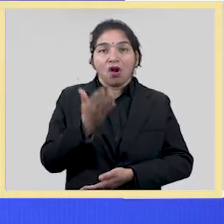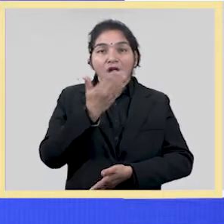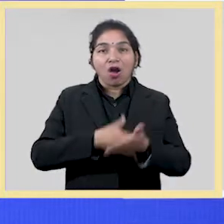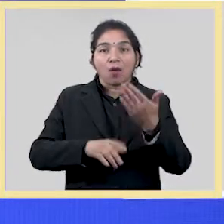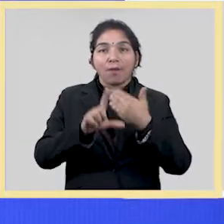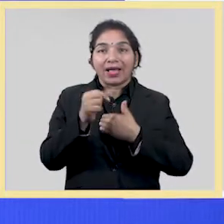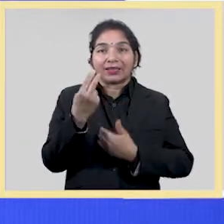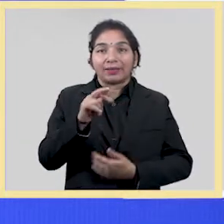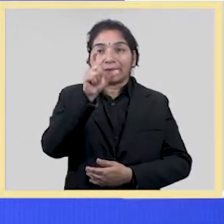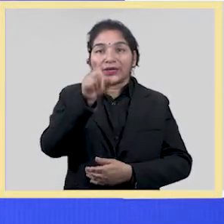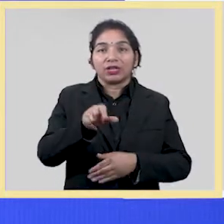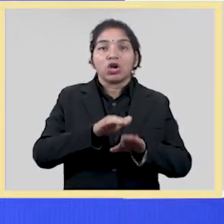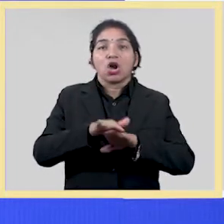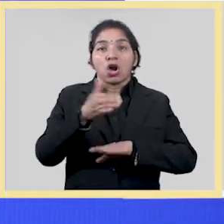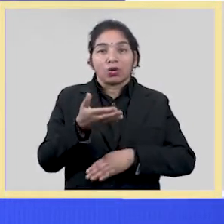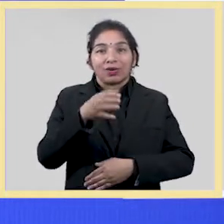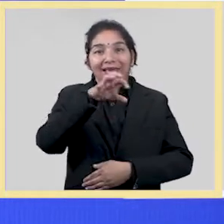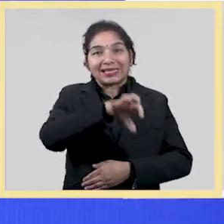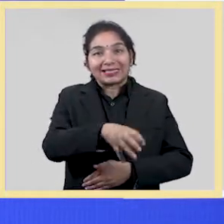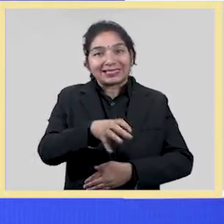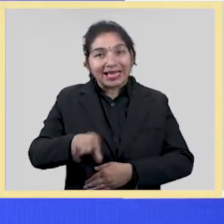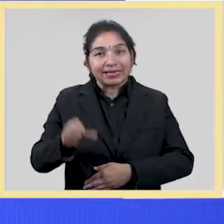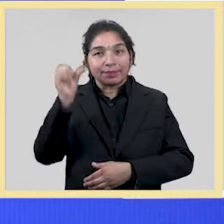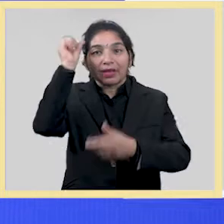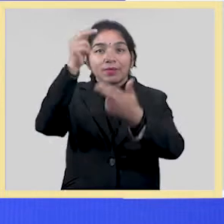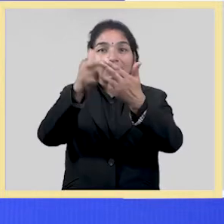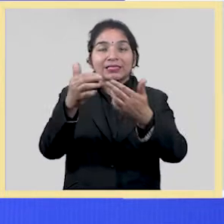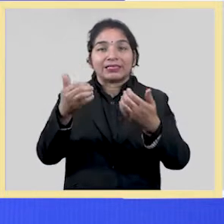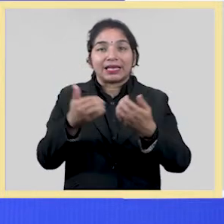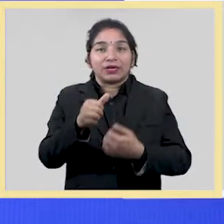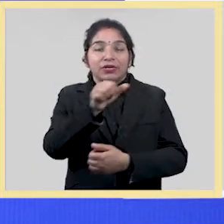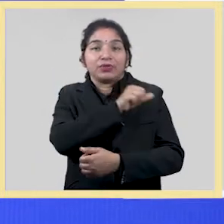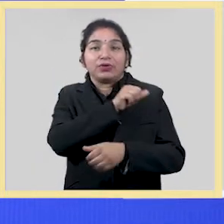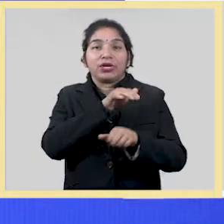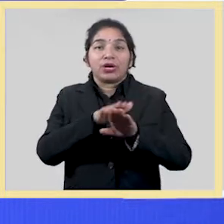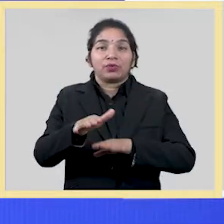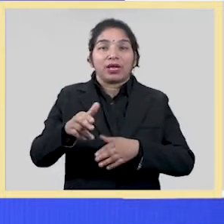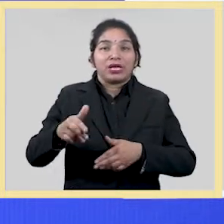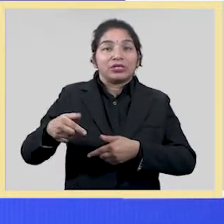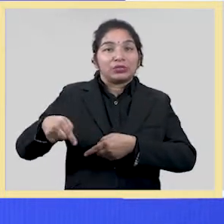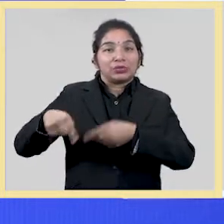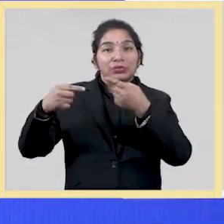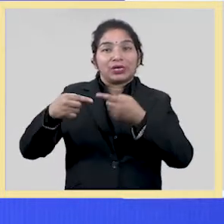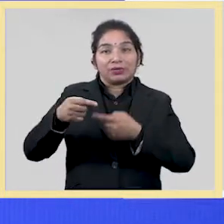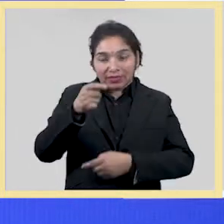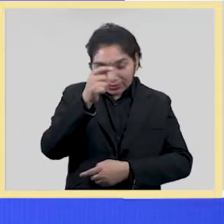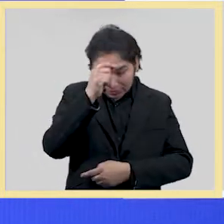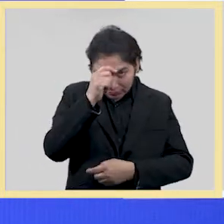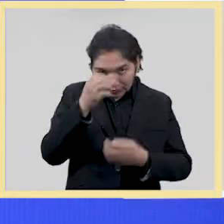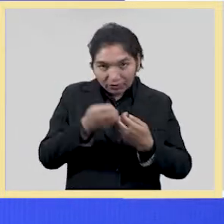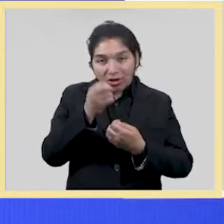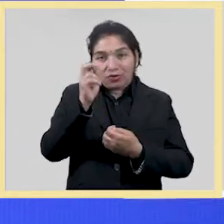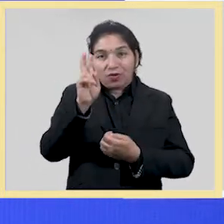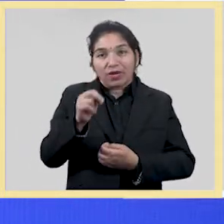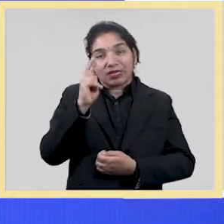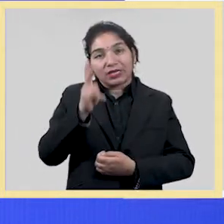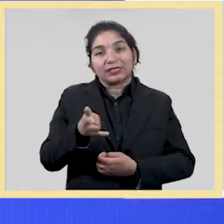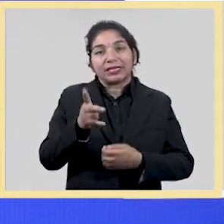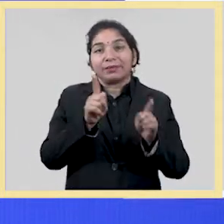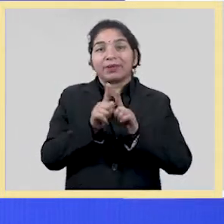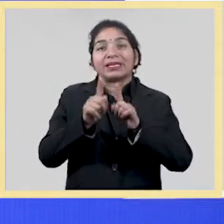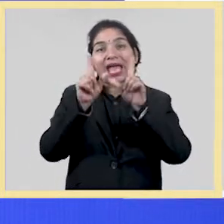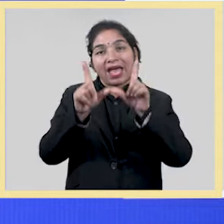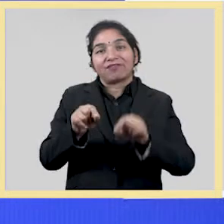अपाङ्गता भएका व्यक्तिहरूलाई स्थानीय तहमै पहिचान गरी उनीहरूका चुनौती सम्बोधन गर्नुपर्ने अझै पनि